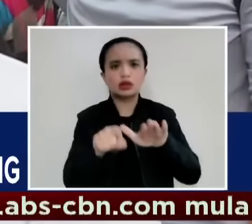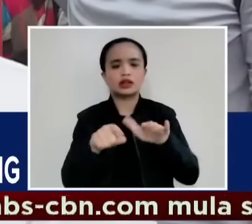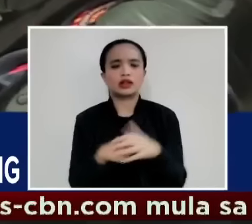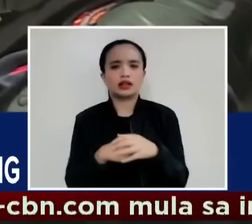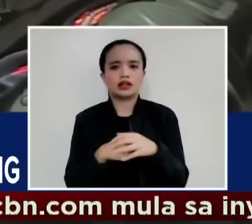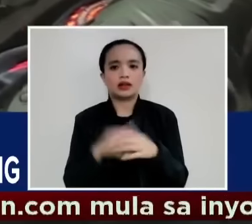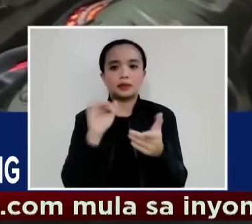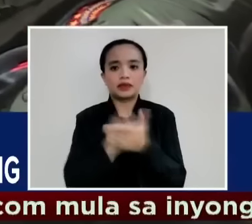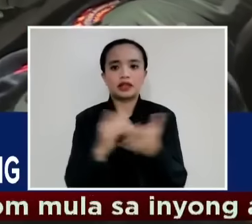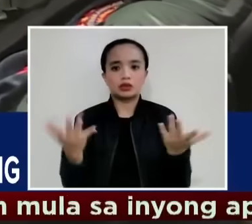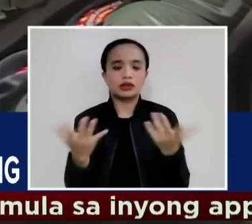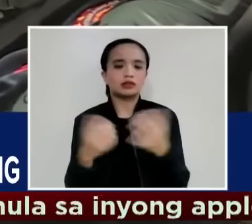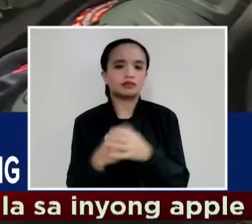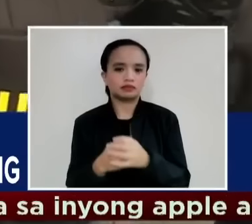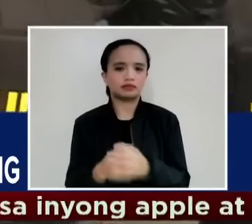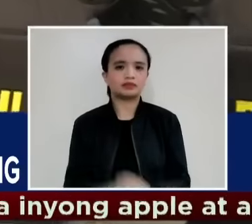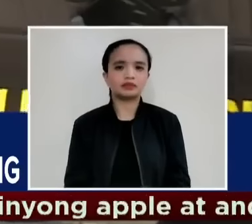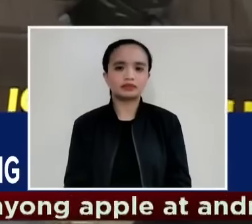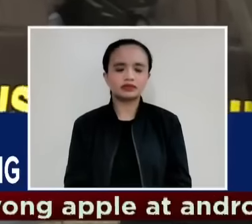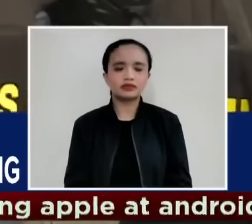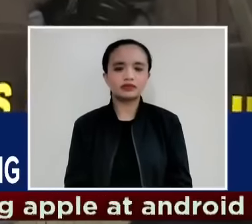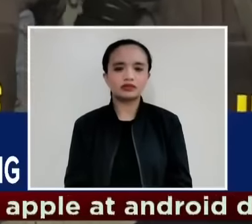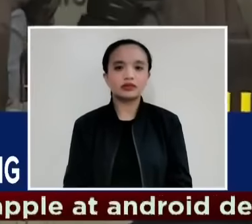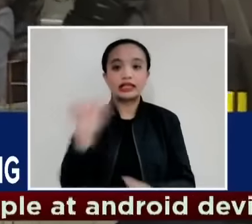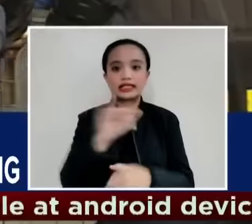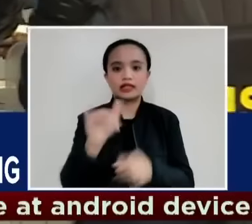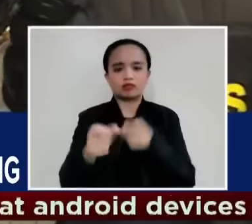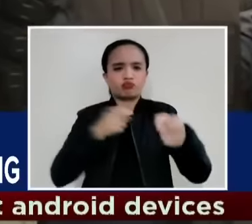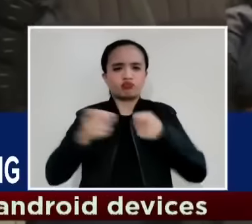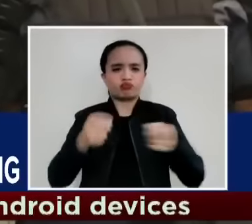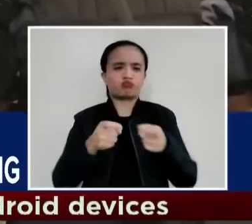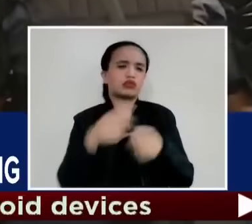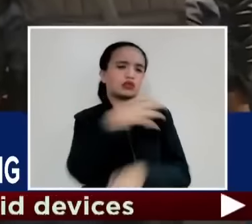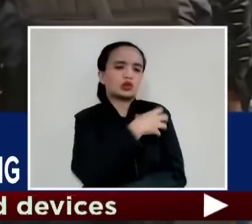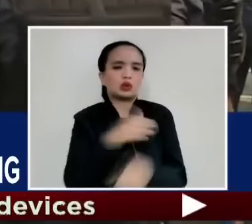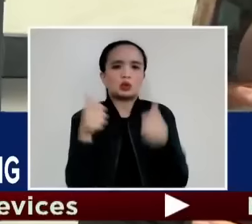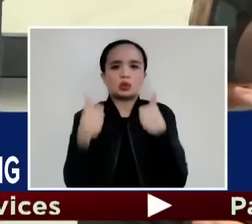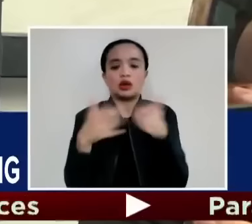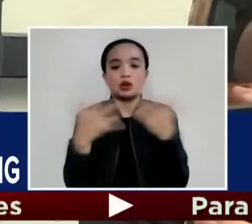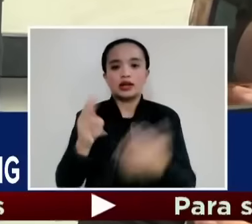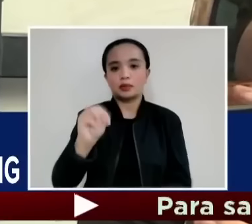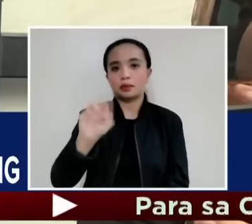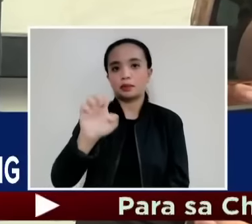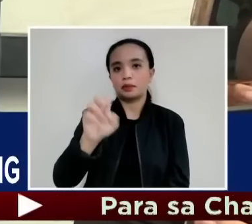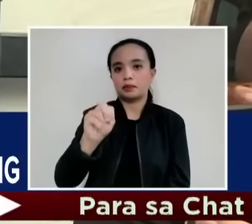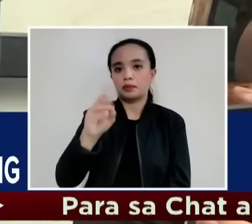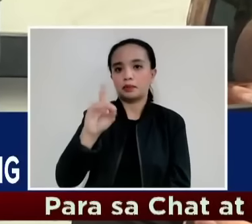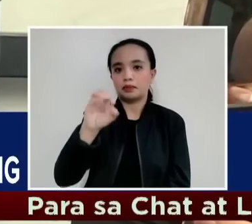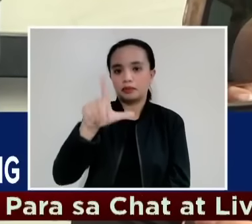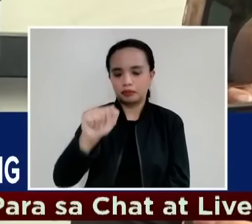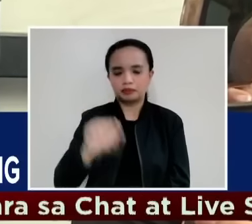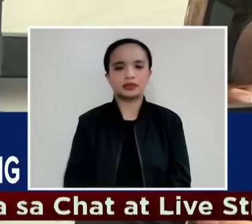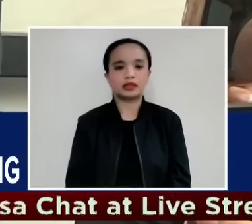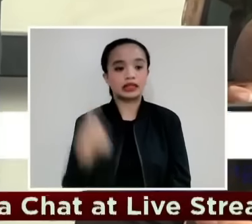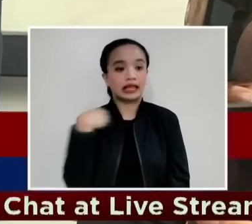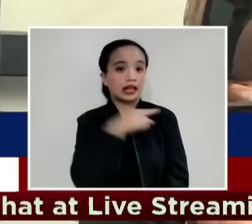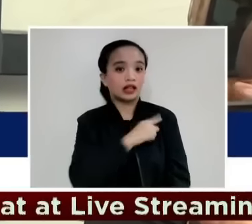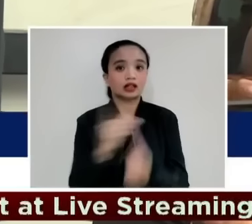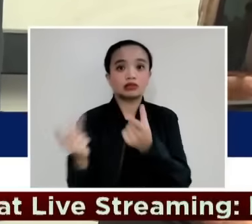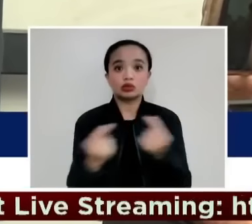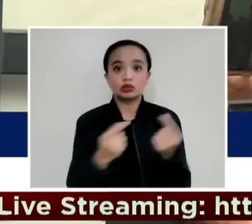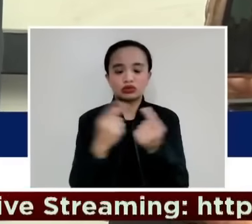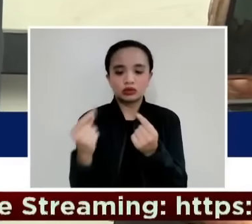sa siyensa. Maximum tolerance din ang pinairal ng pulisya sa Medyola. We will be exercising yung due